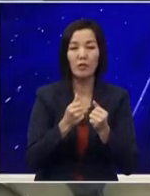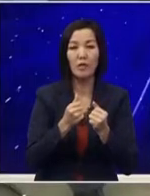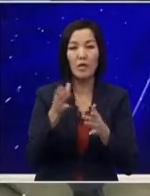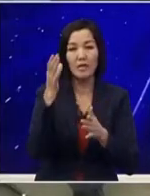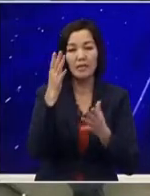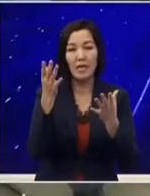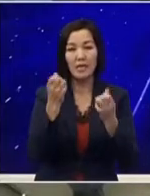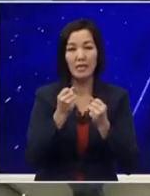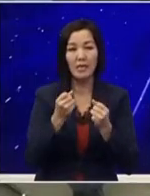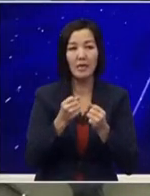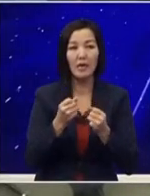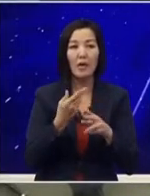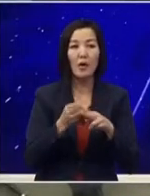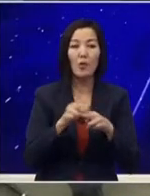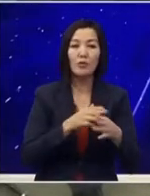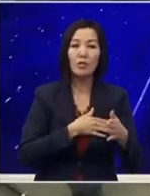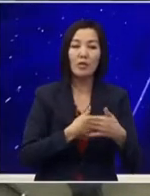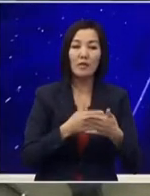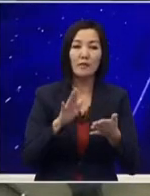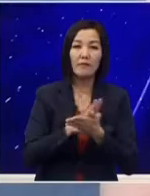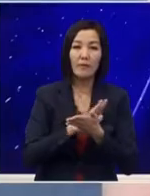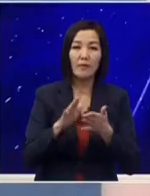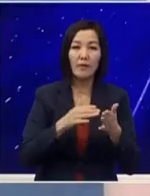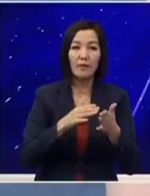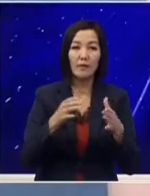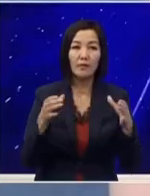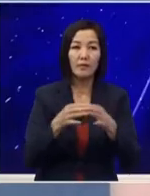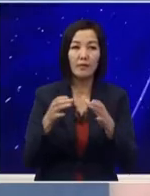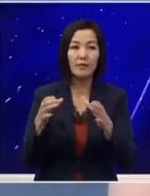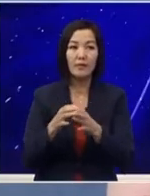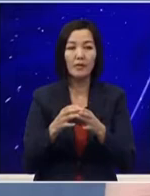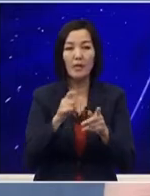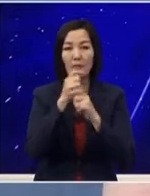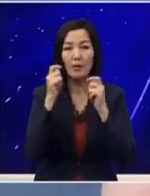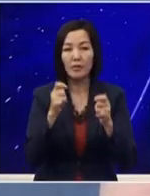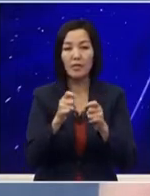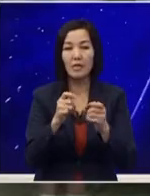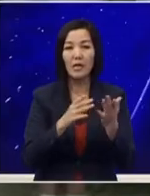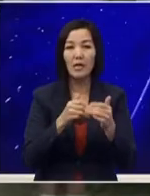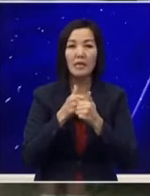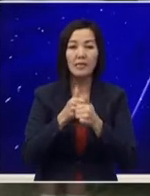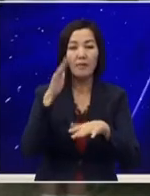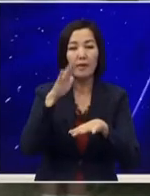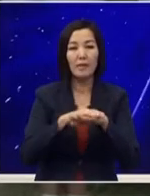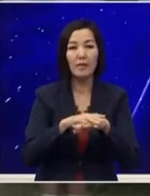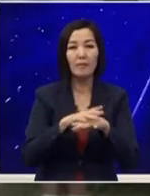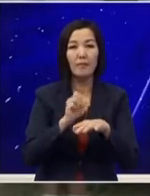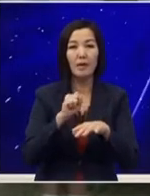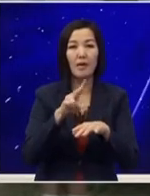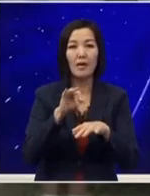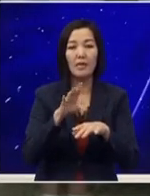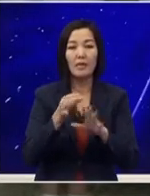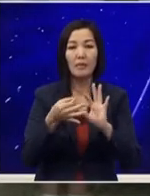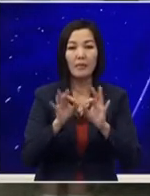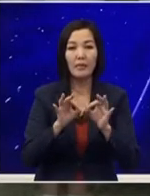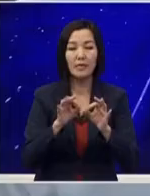Самых активных волонтеров, особенно проявляющих неравнодушие к проблемам сограждан, поощрили. Заместитель акима области Рустам Али подчеркнул, что